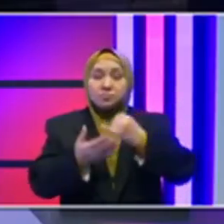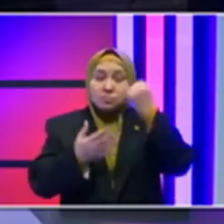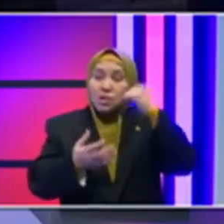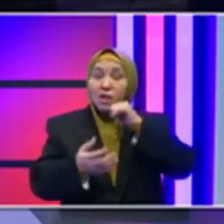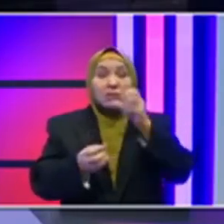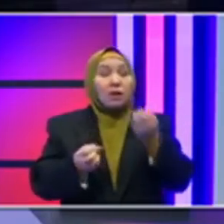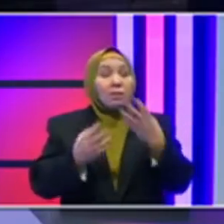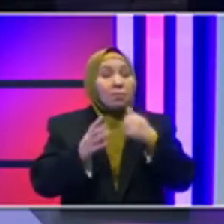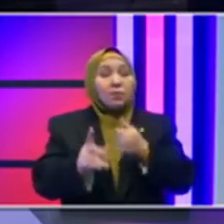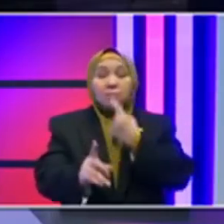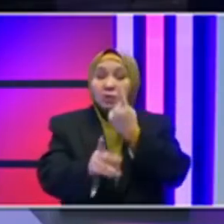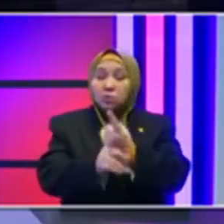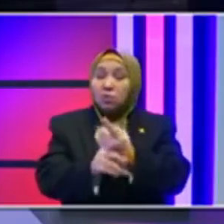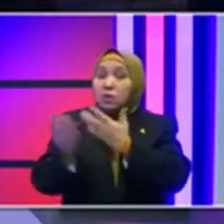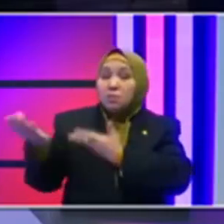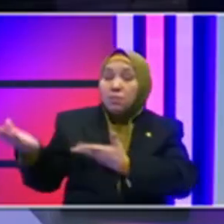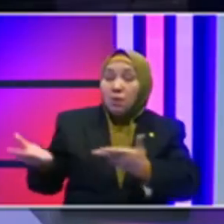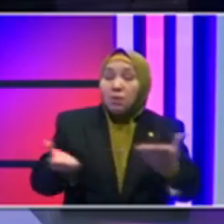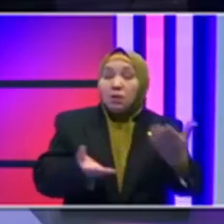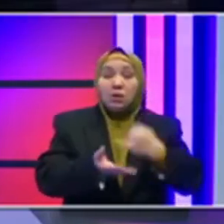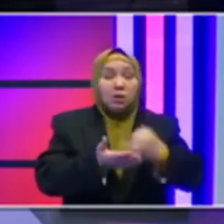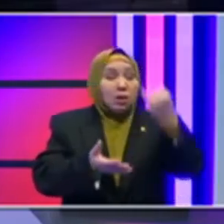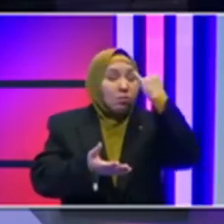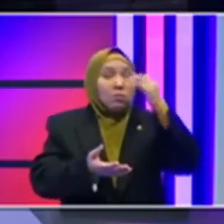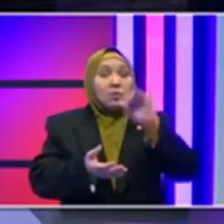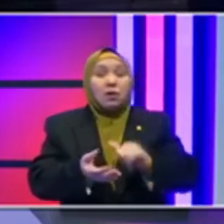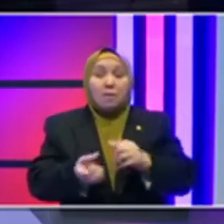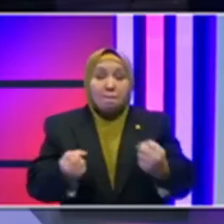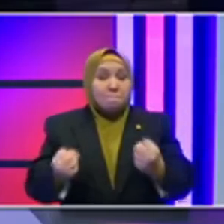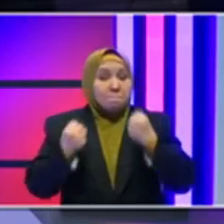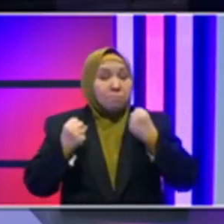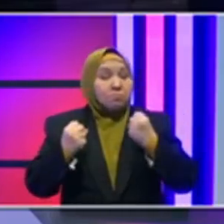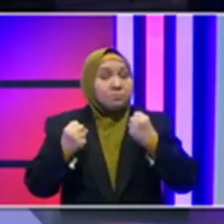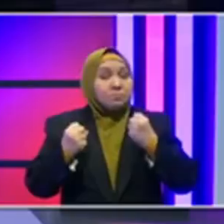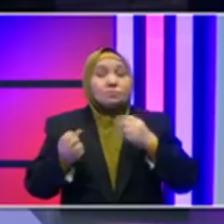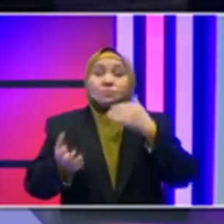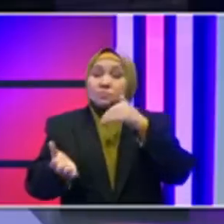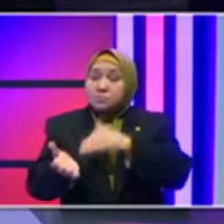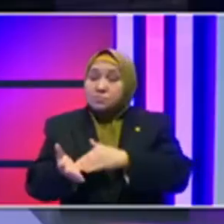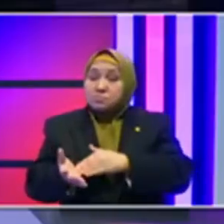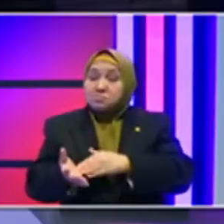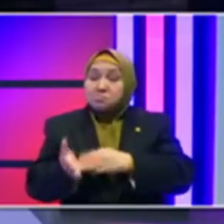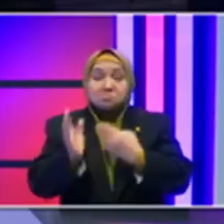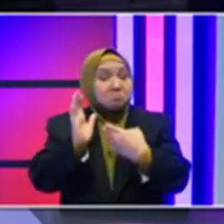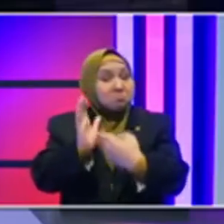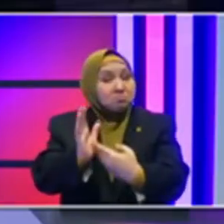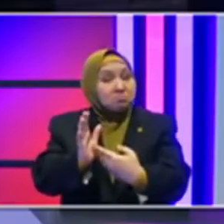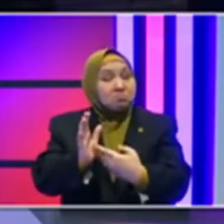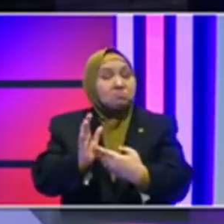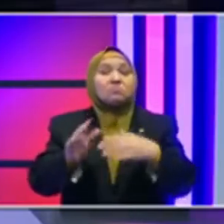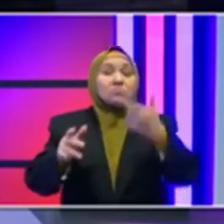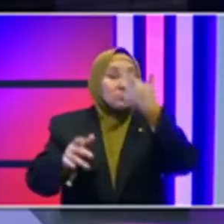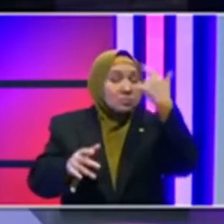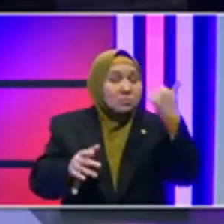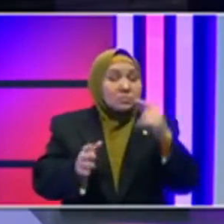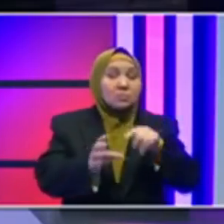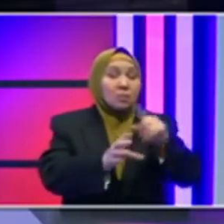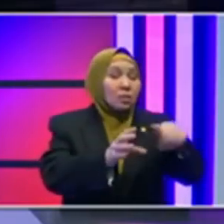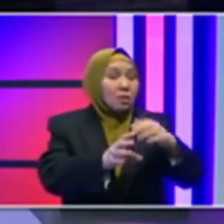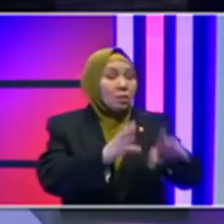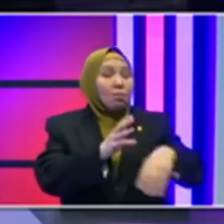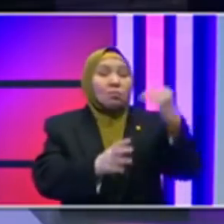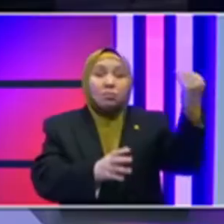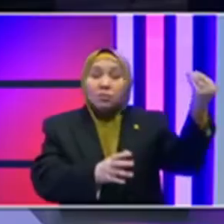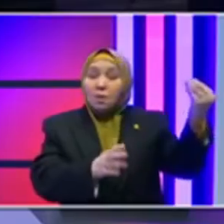buku betul di baukan ilmu yang yang mantap ataukah lagi mukjizat yang menyebabkan mereka ini mengeluarkan